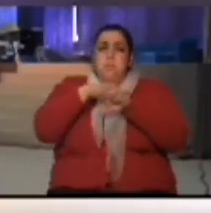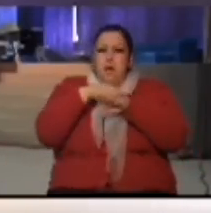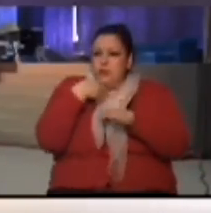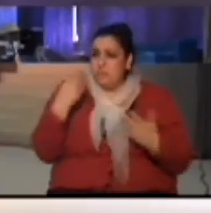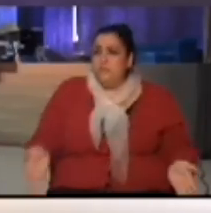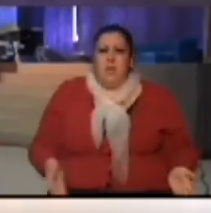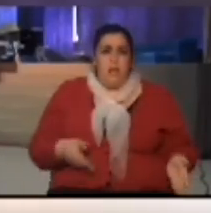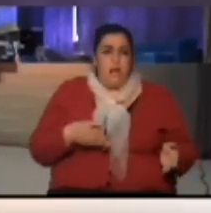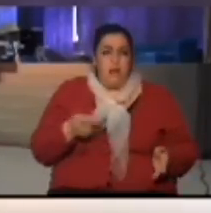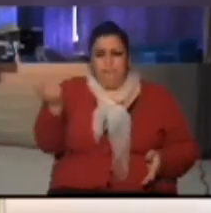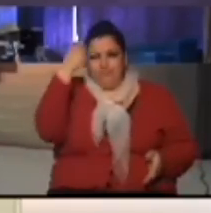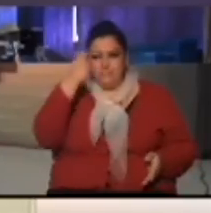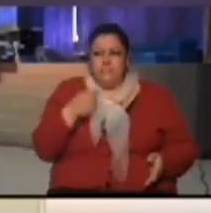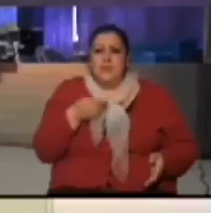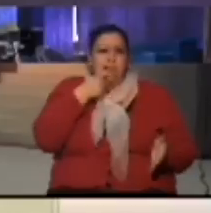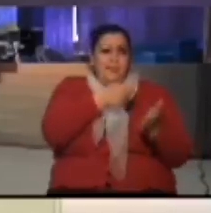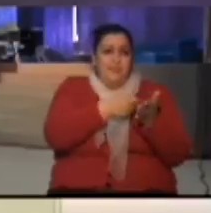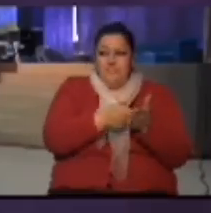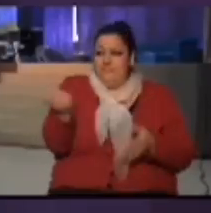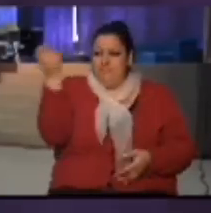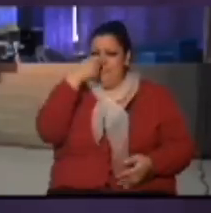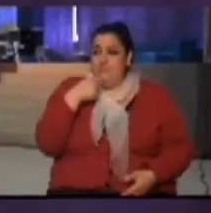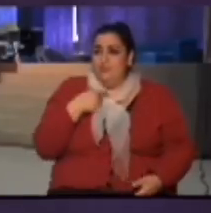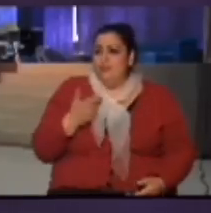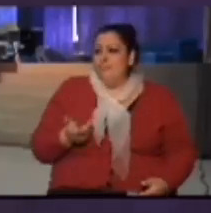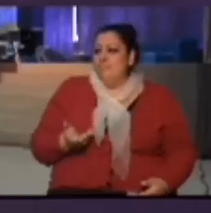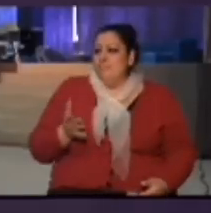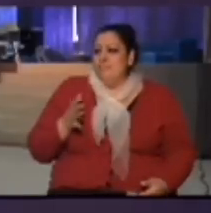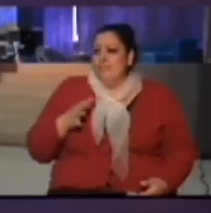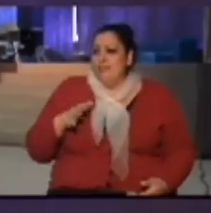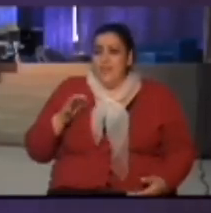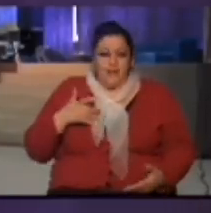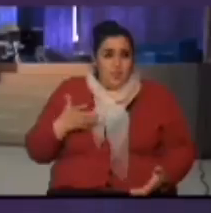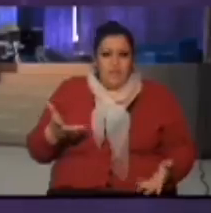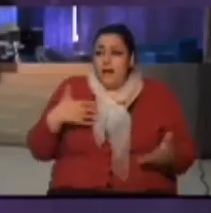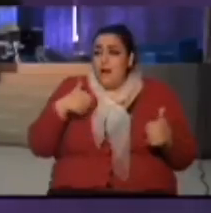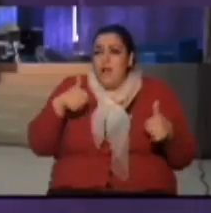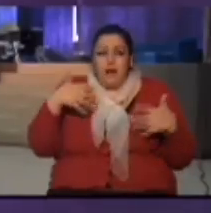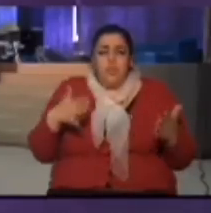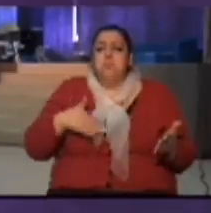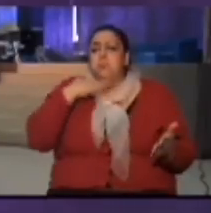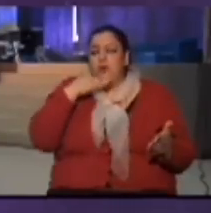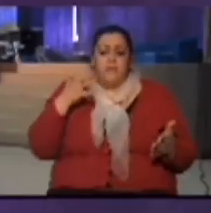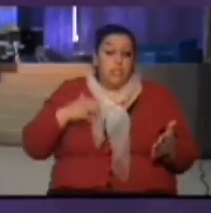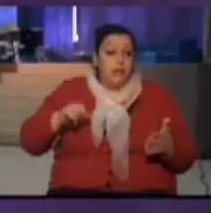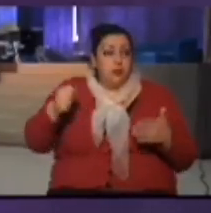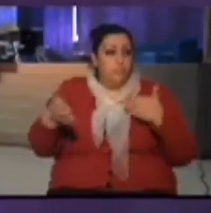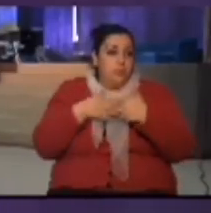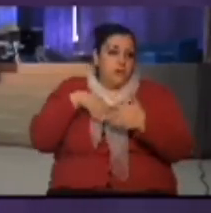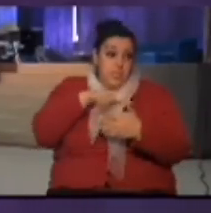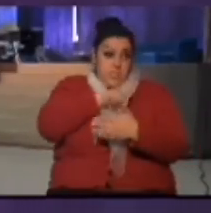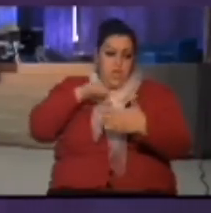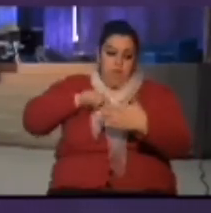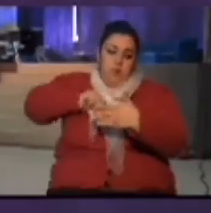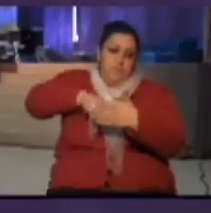ես, մարդիկ կերակրվել են ու շրխկացել են վրատելի, ու դու ինքդ ասես, բավական է, այլևս ոչ ես,